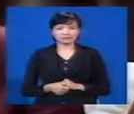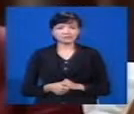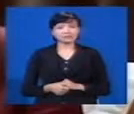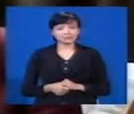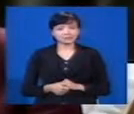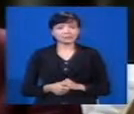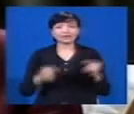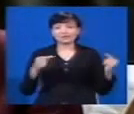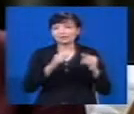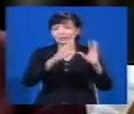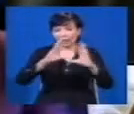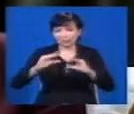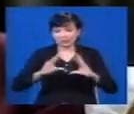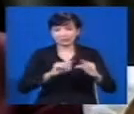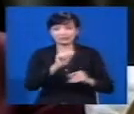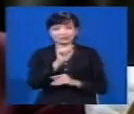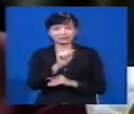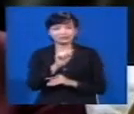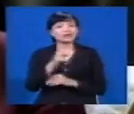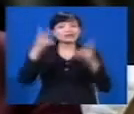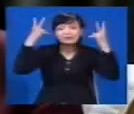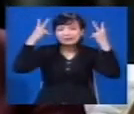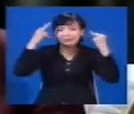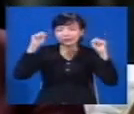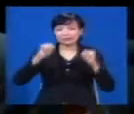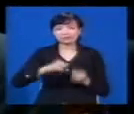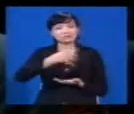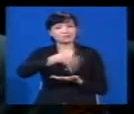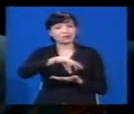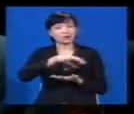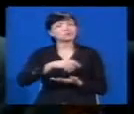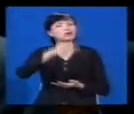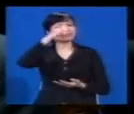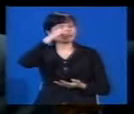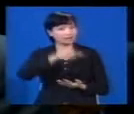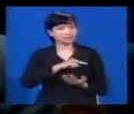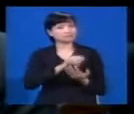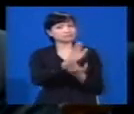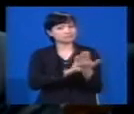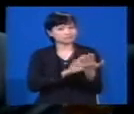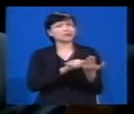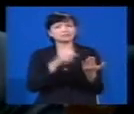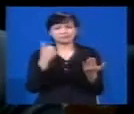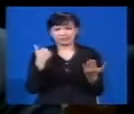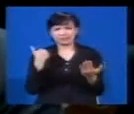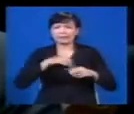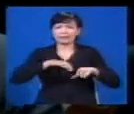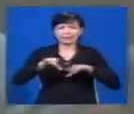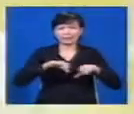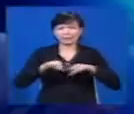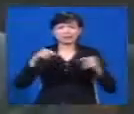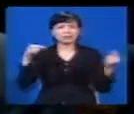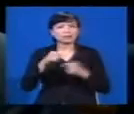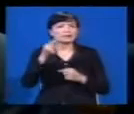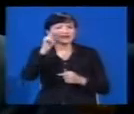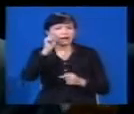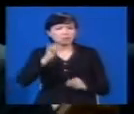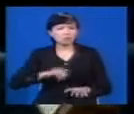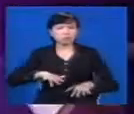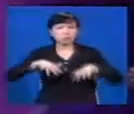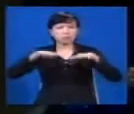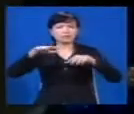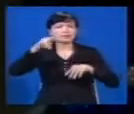ในที่ประชุมนายกรัฐมนตรีได้กล่าวถึงความท้าทายของไทยในการบริหารจัดการทรัพยากรน้ำทั้งน้ำท่วมและน้ำแล้